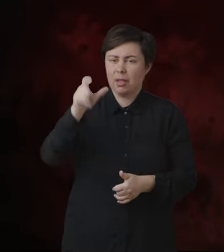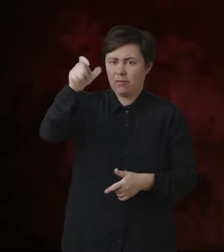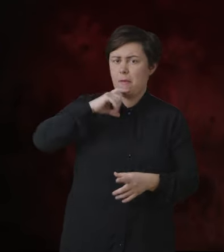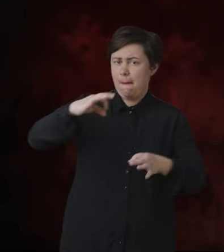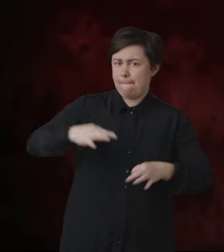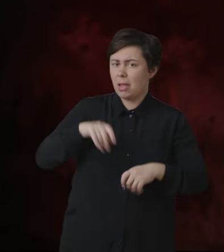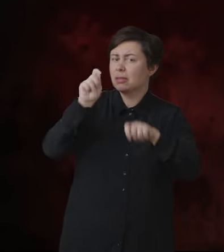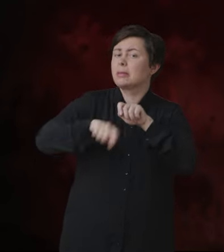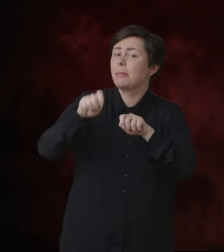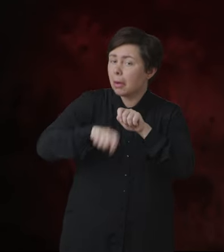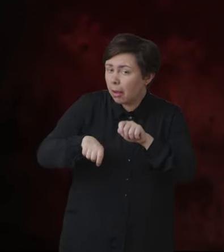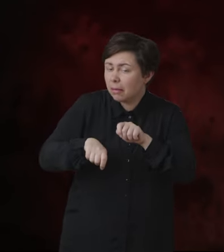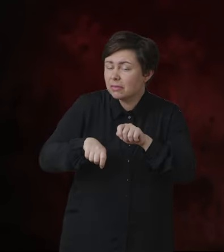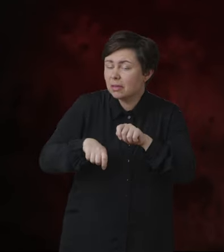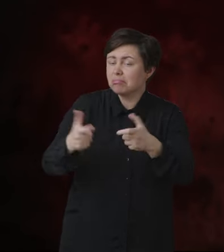pani sprawdzała.